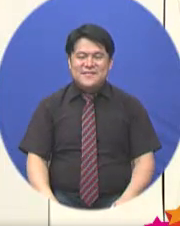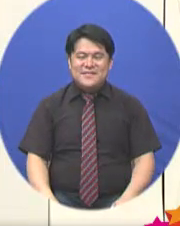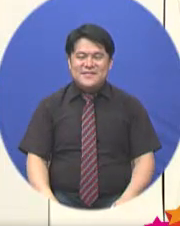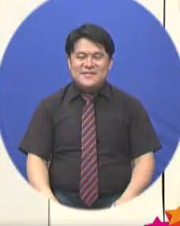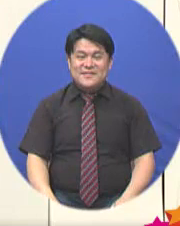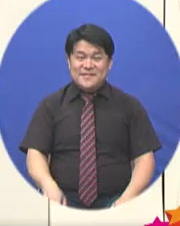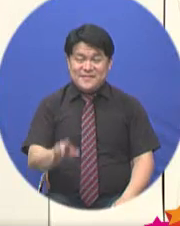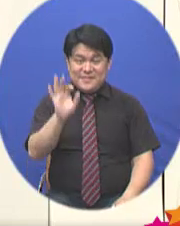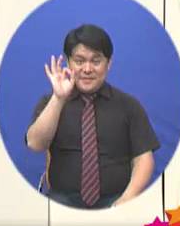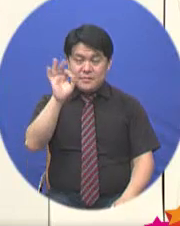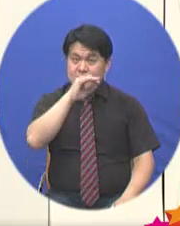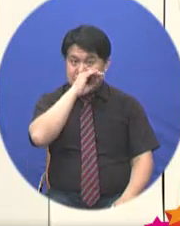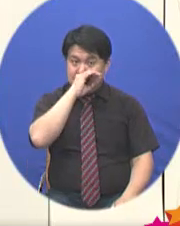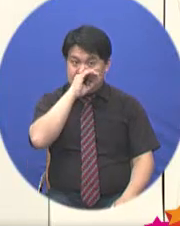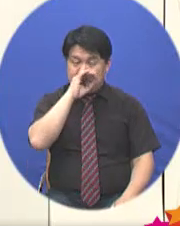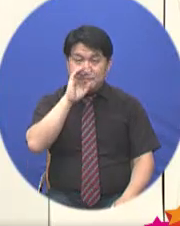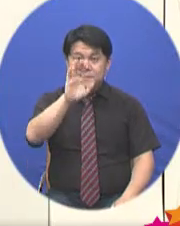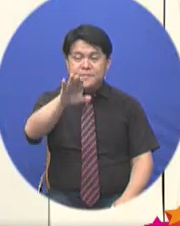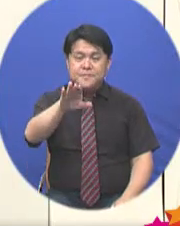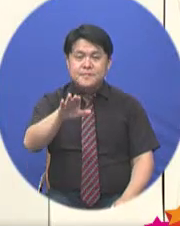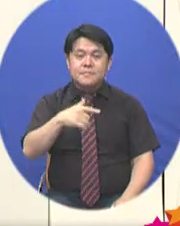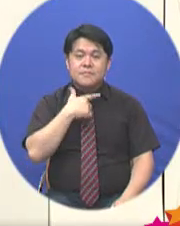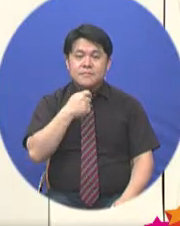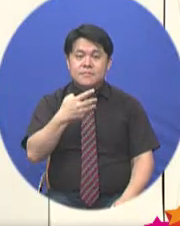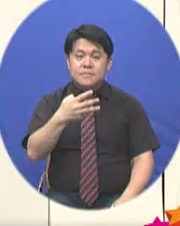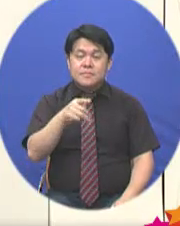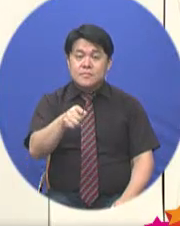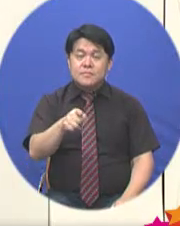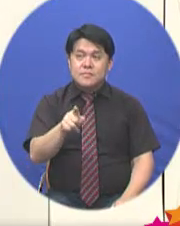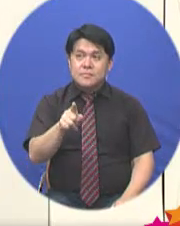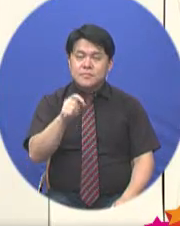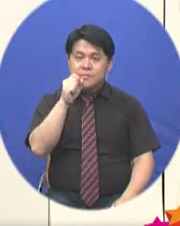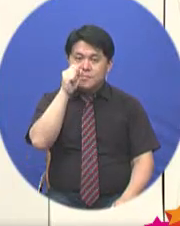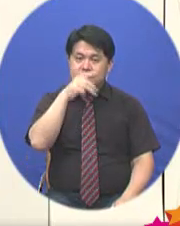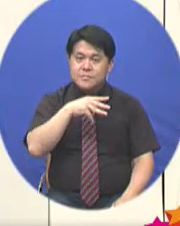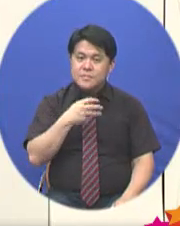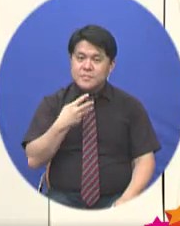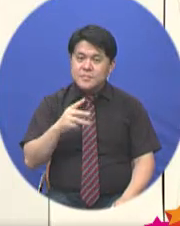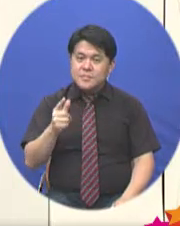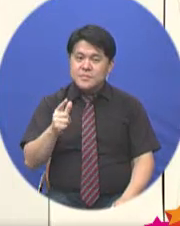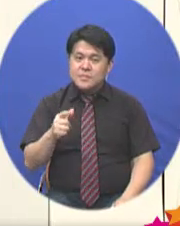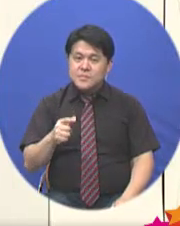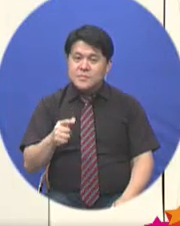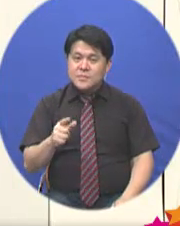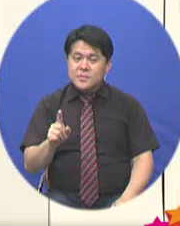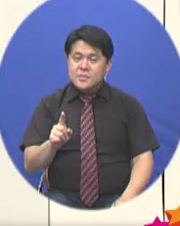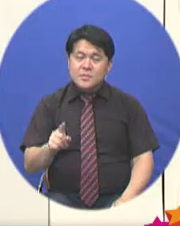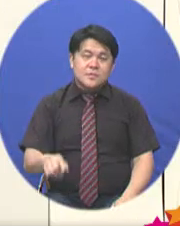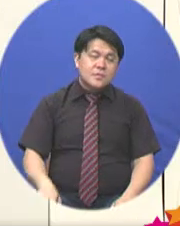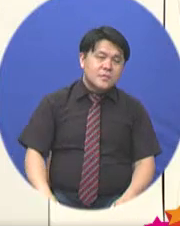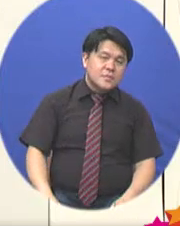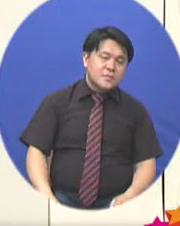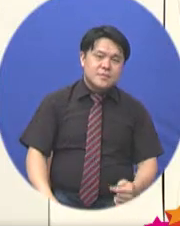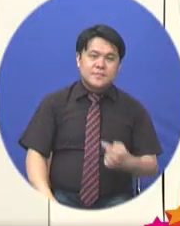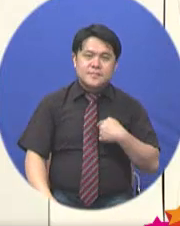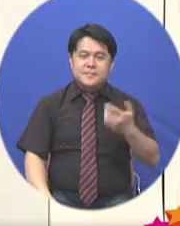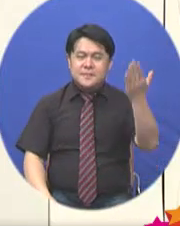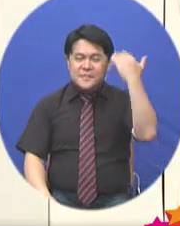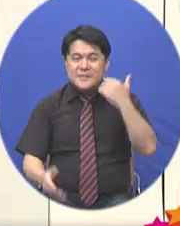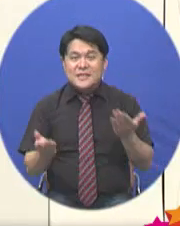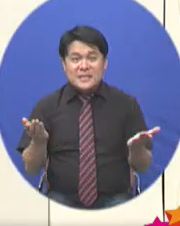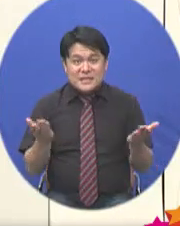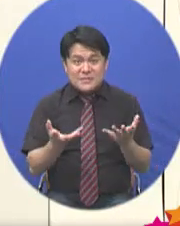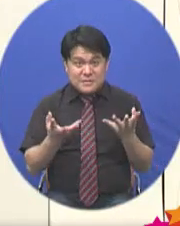좋습니다. 예. 자, 근데 그 63시면 그냥 쉬실 것 같진 않고. 응. 어디... 예, 그전은 일을 많이